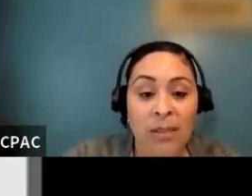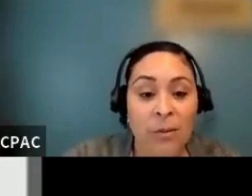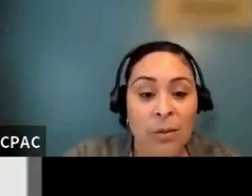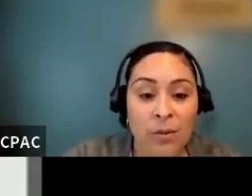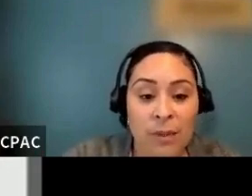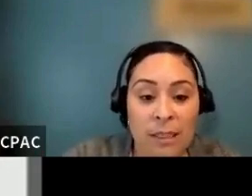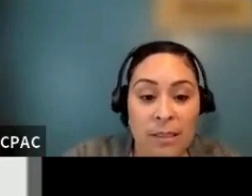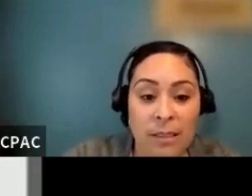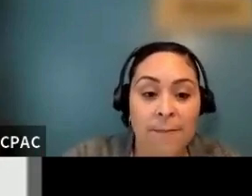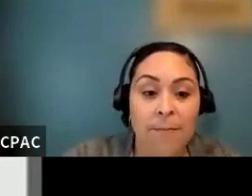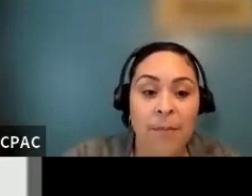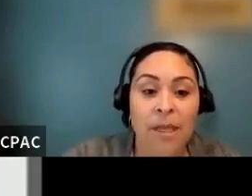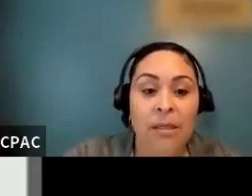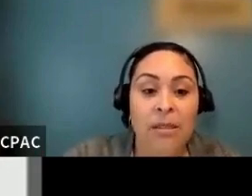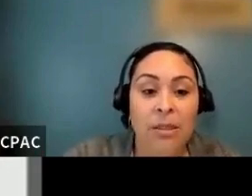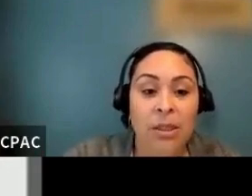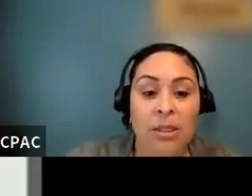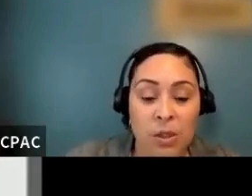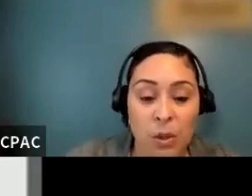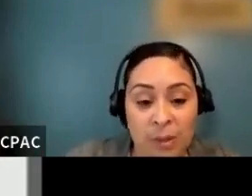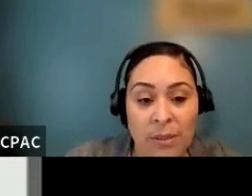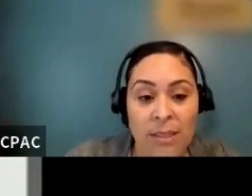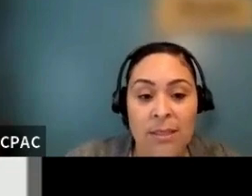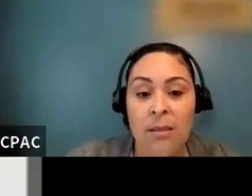州立教育机构，